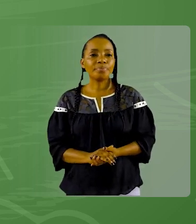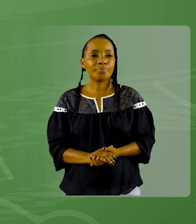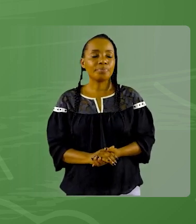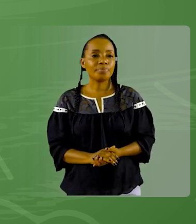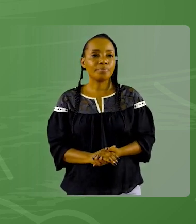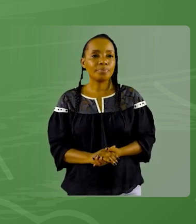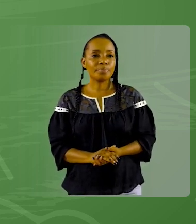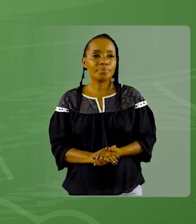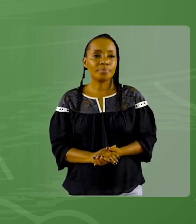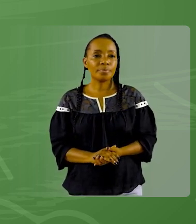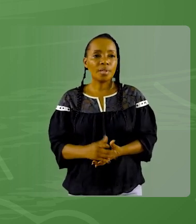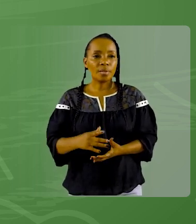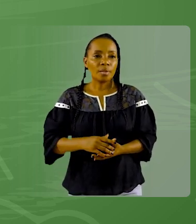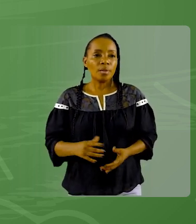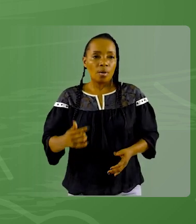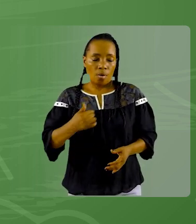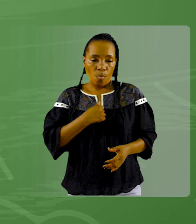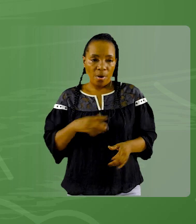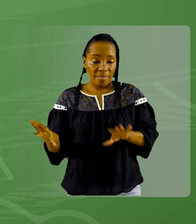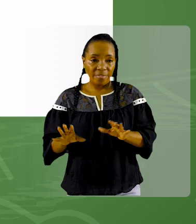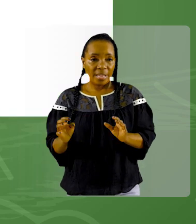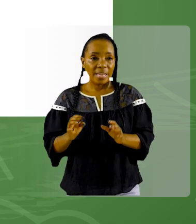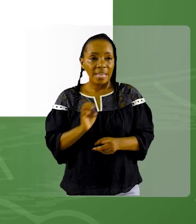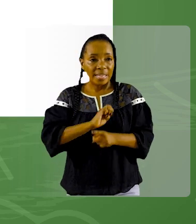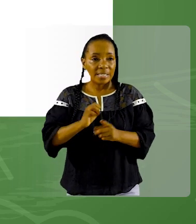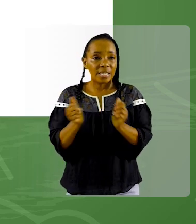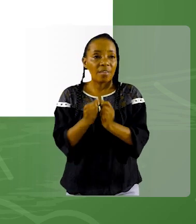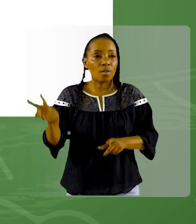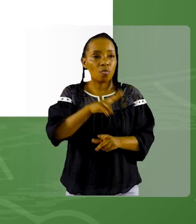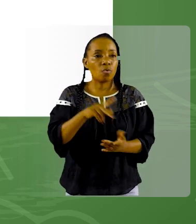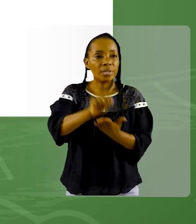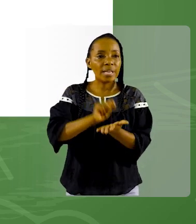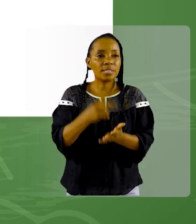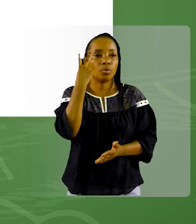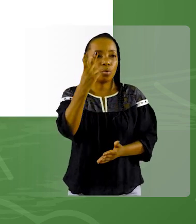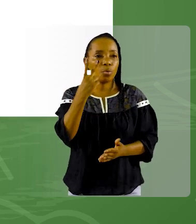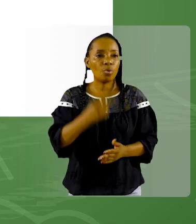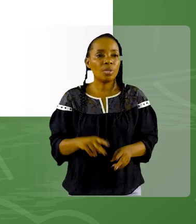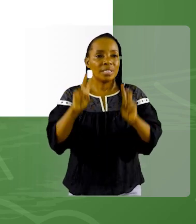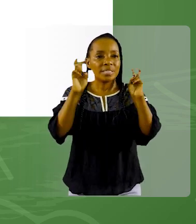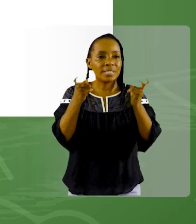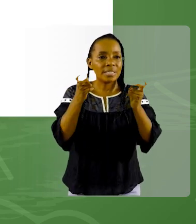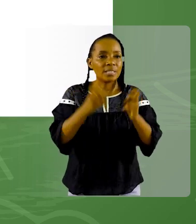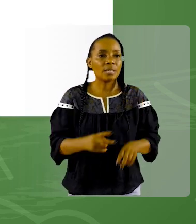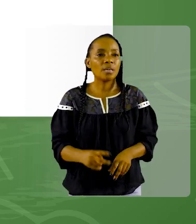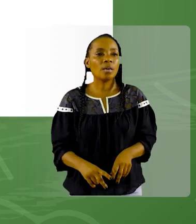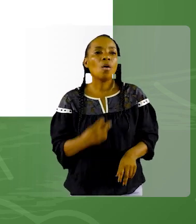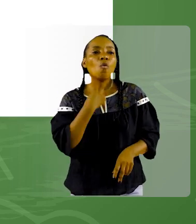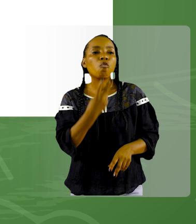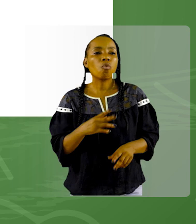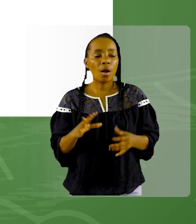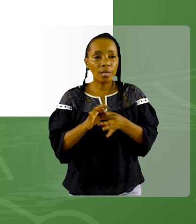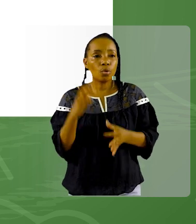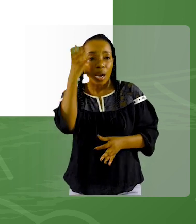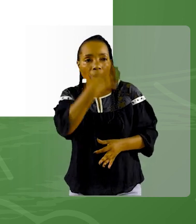d'argumentation, je vous donne donc cet exercice sur le texte numéro 2 qui s'intitule « La voie de la beauté